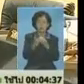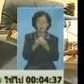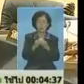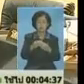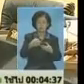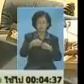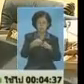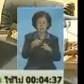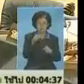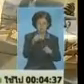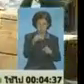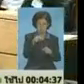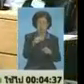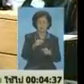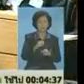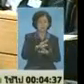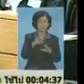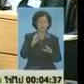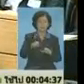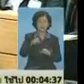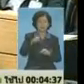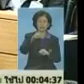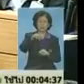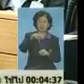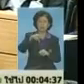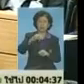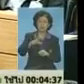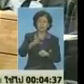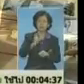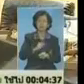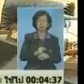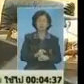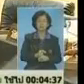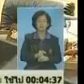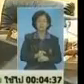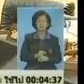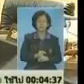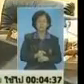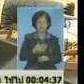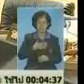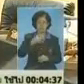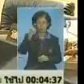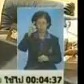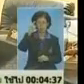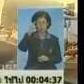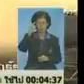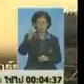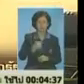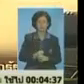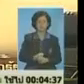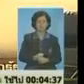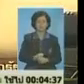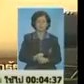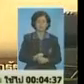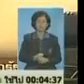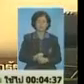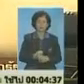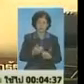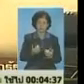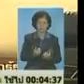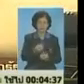คมันไม่ใช่ PPC ไม่ใช่คนเชียงใหม่คอสตรัคชั่นทำไมผมจะไม่รู้ก็ผมไปถ่ายรูปมาที่แล้วนี่ไง